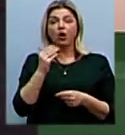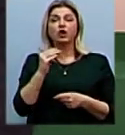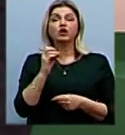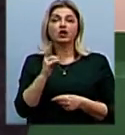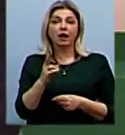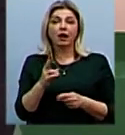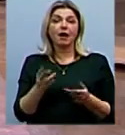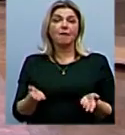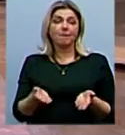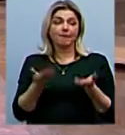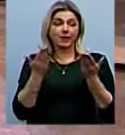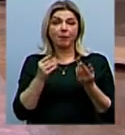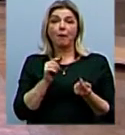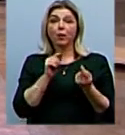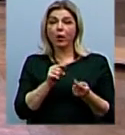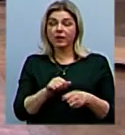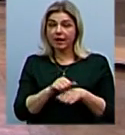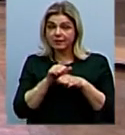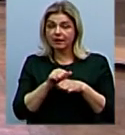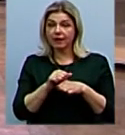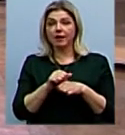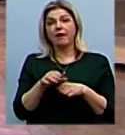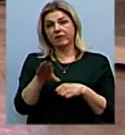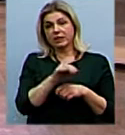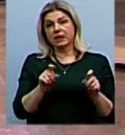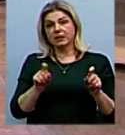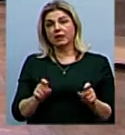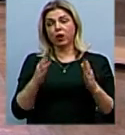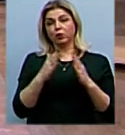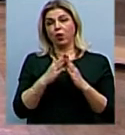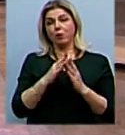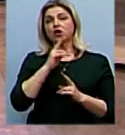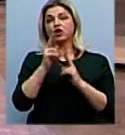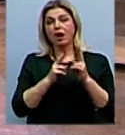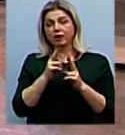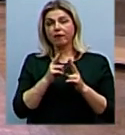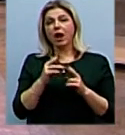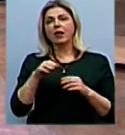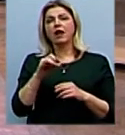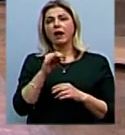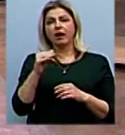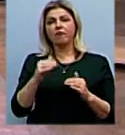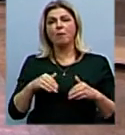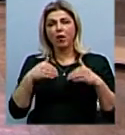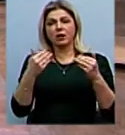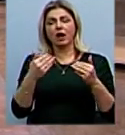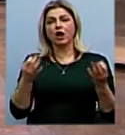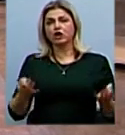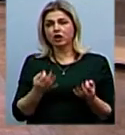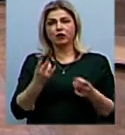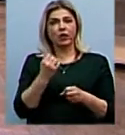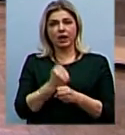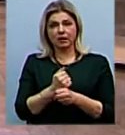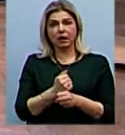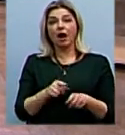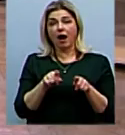да, поднимали тарифы, все сидели дома, жаловались, что тарифы подняли, ничего так же не делал, как и МИСО для